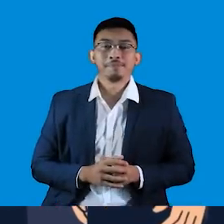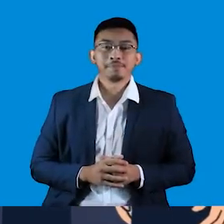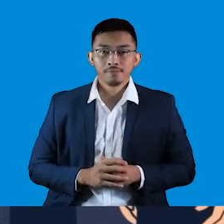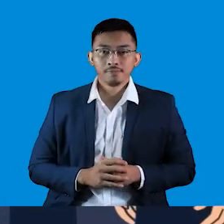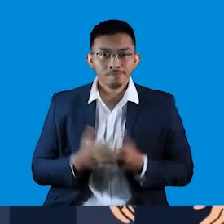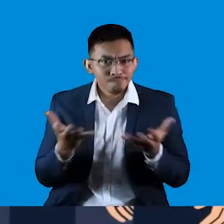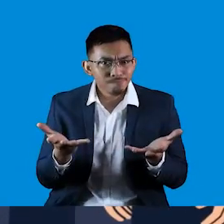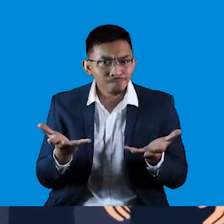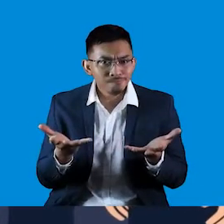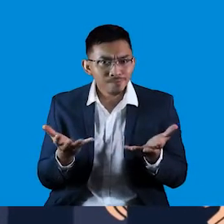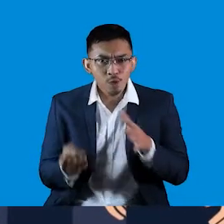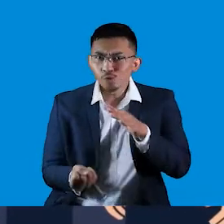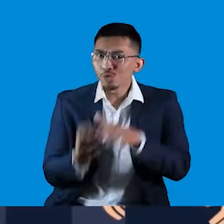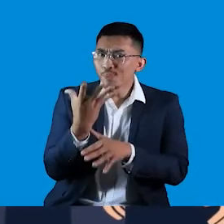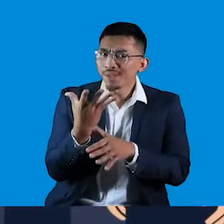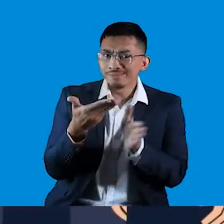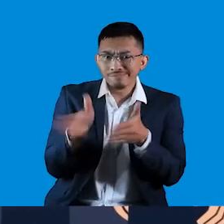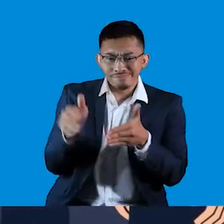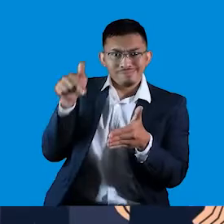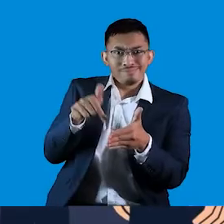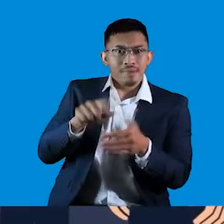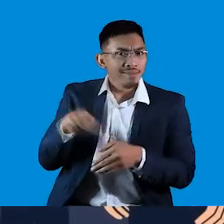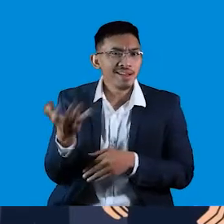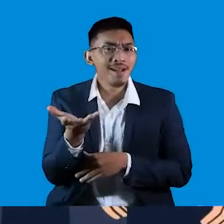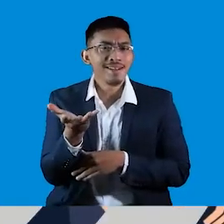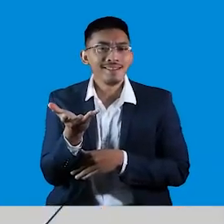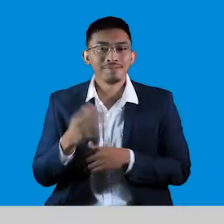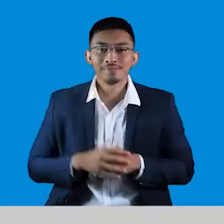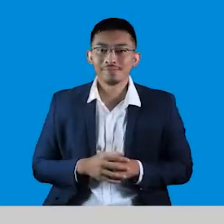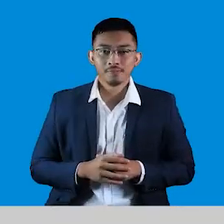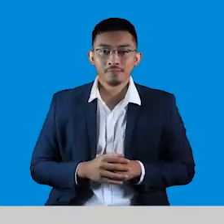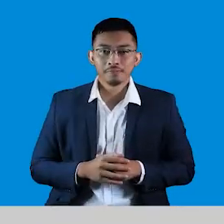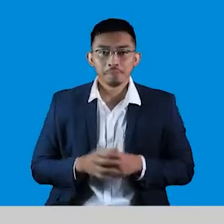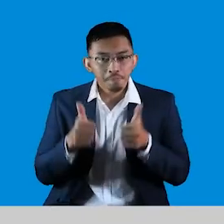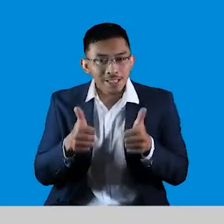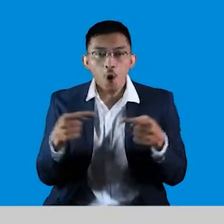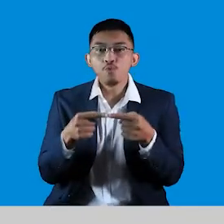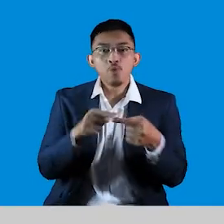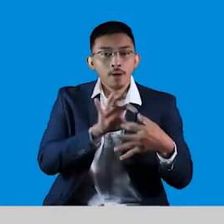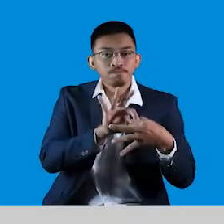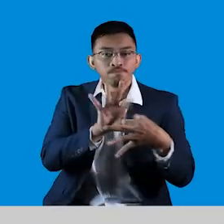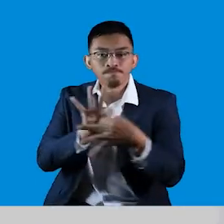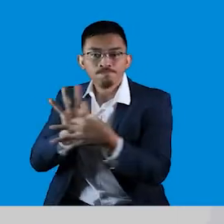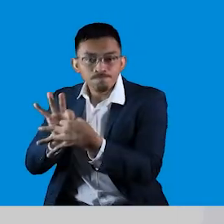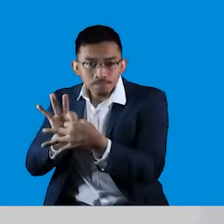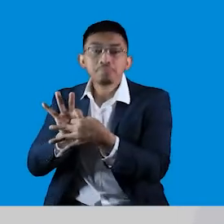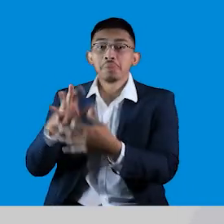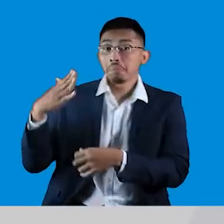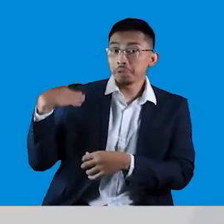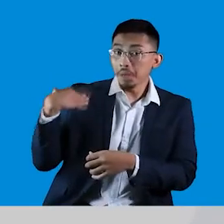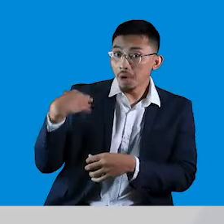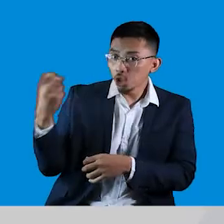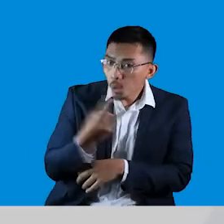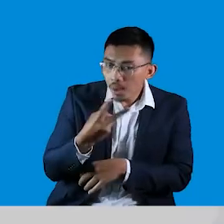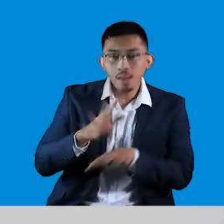menjalankan tugas. Lalu, dari mana sebenarnya sumber konflik kepentingan itu? Bisa dari hubungan afiliasi,